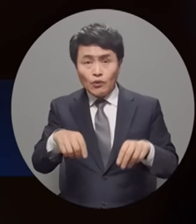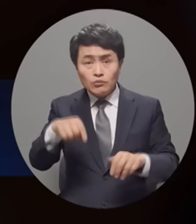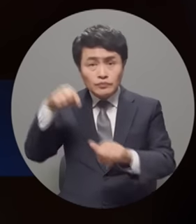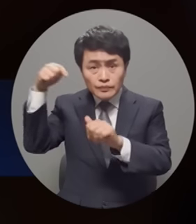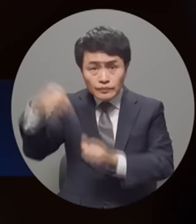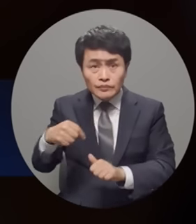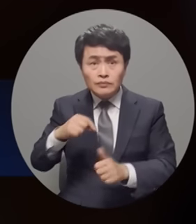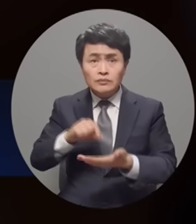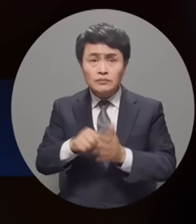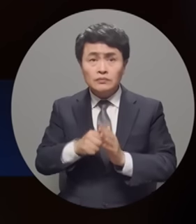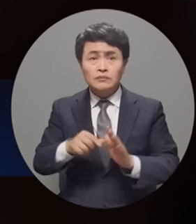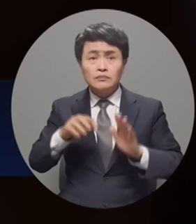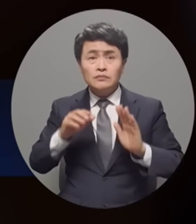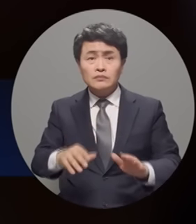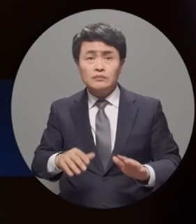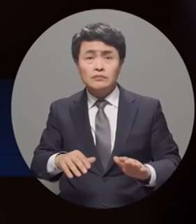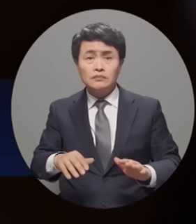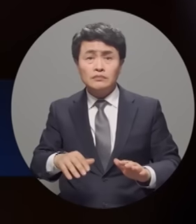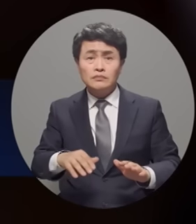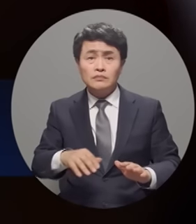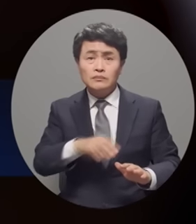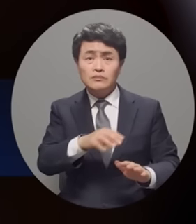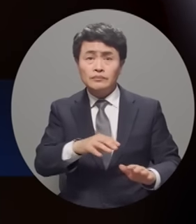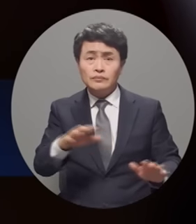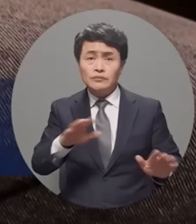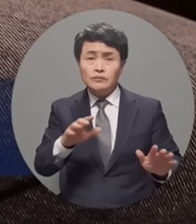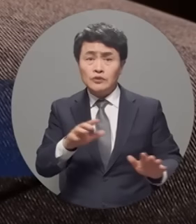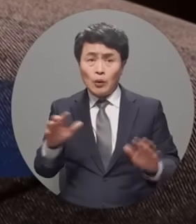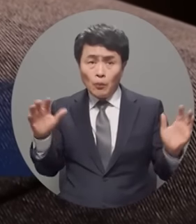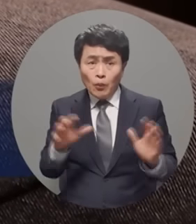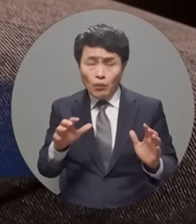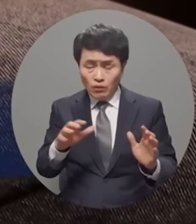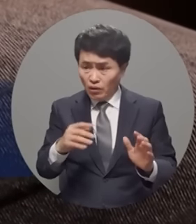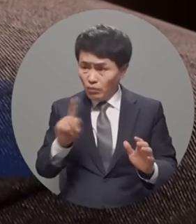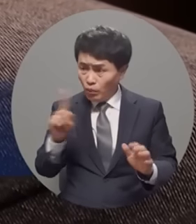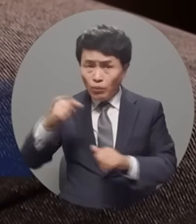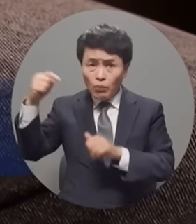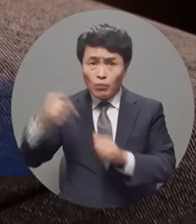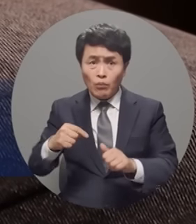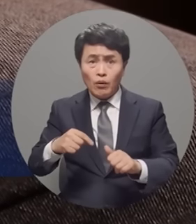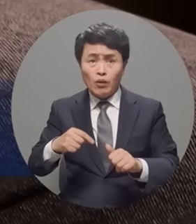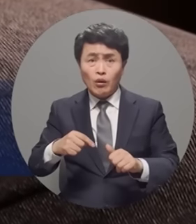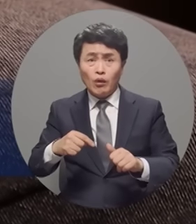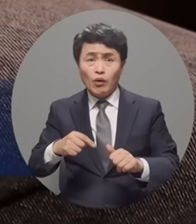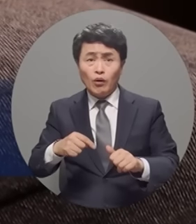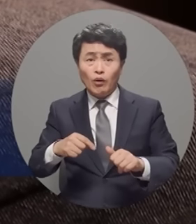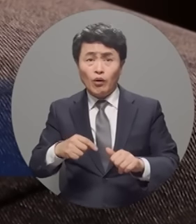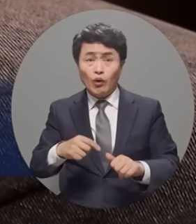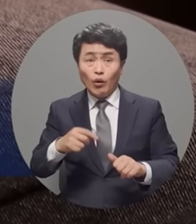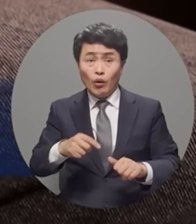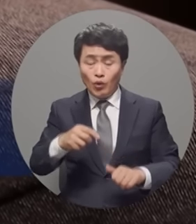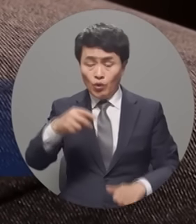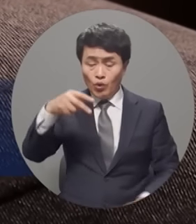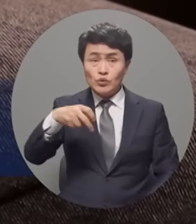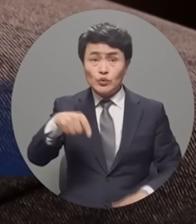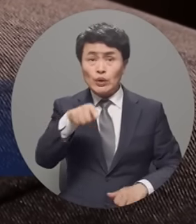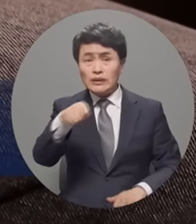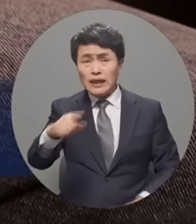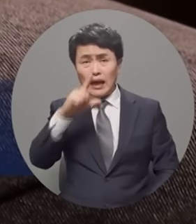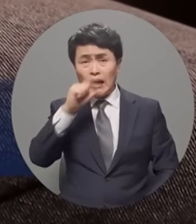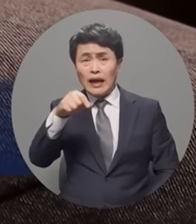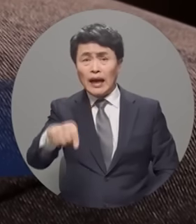너무 물려있으면 계속 뭐라고 하니까 수건이가 원래는 좀 얕은 수심에 있다가